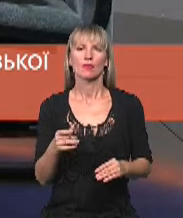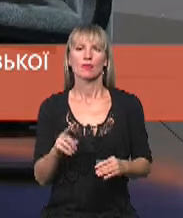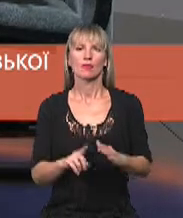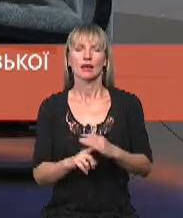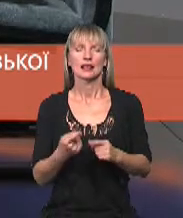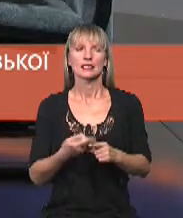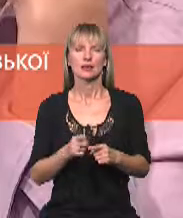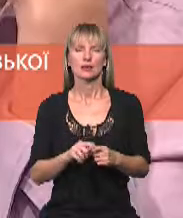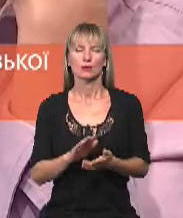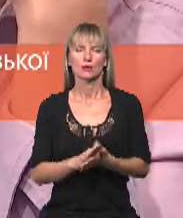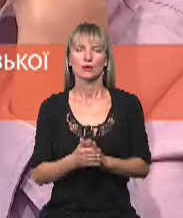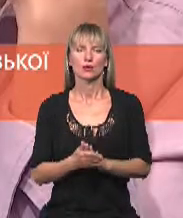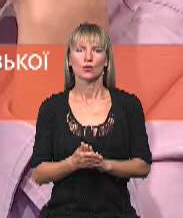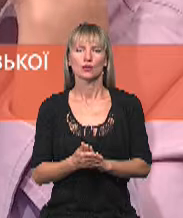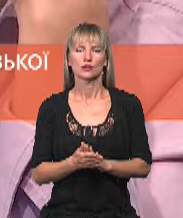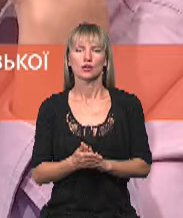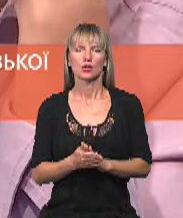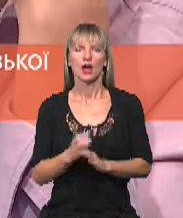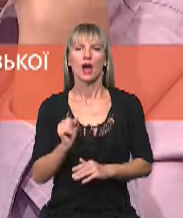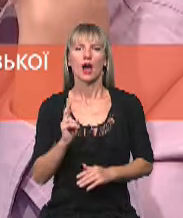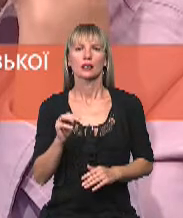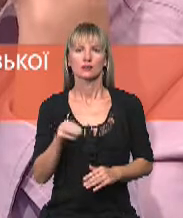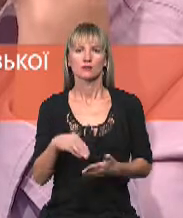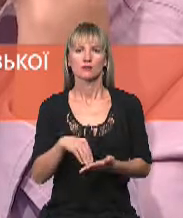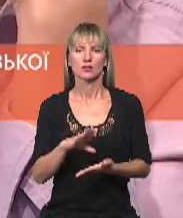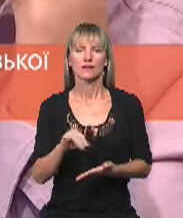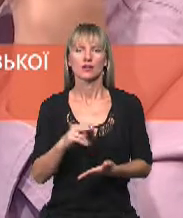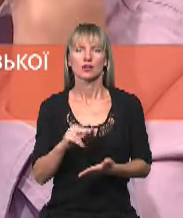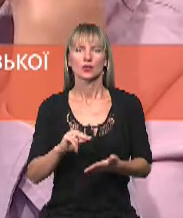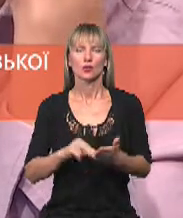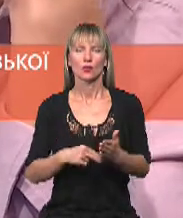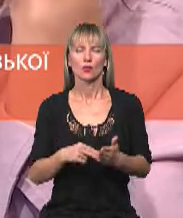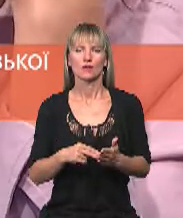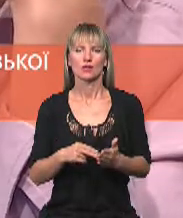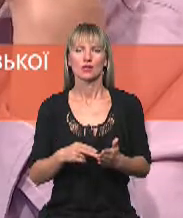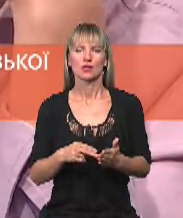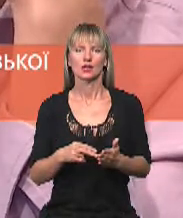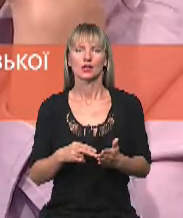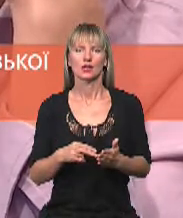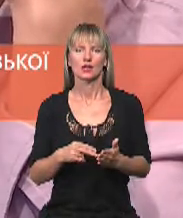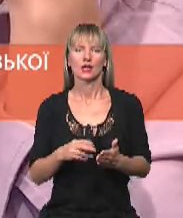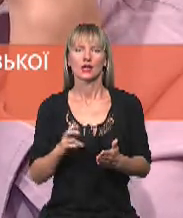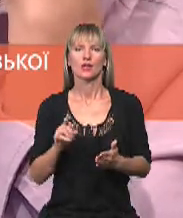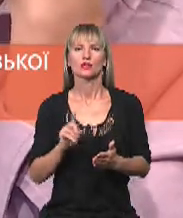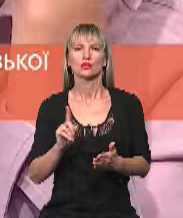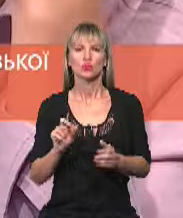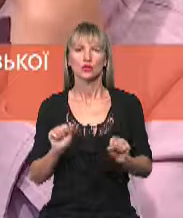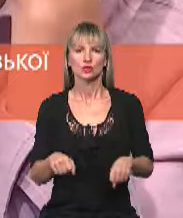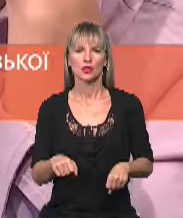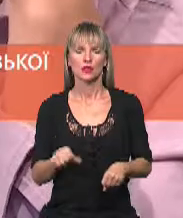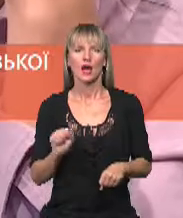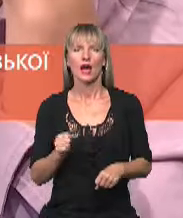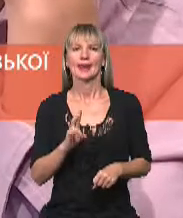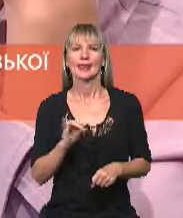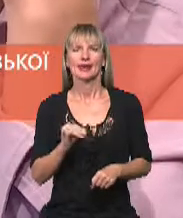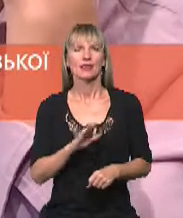цих положень цього нормативного акту, відмовитись від довідки ВПО не те, що можливо, але й